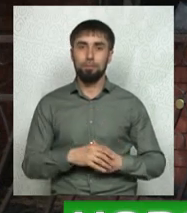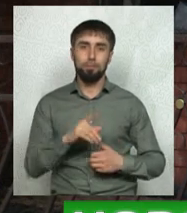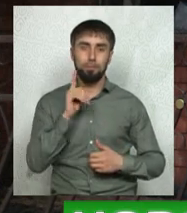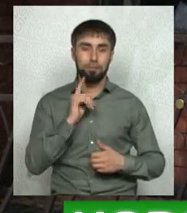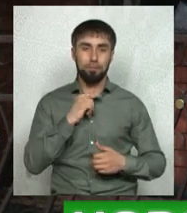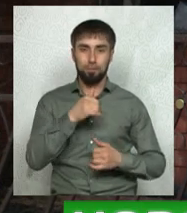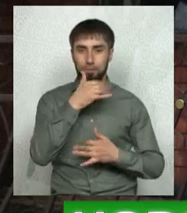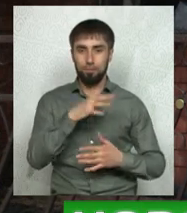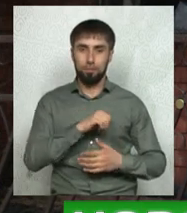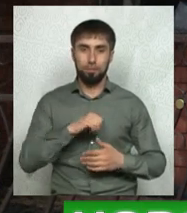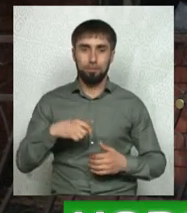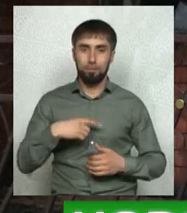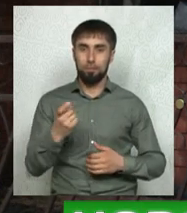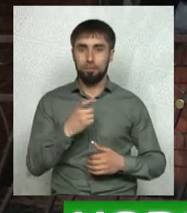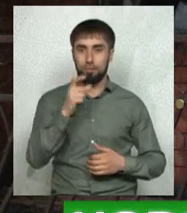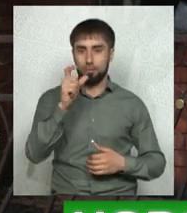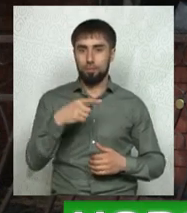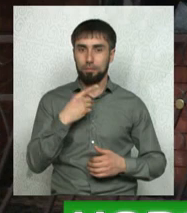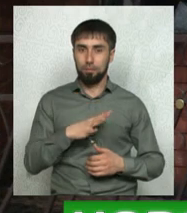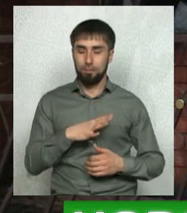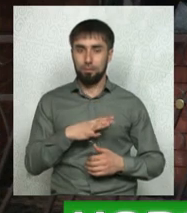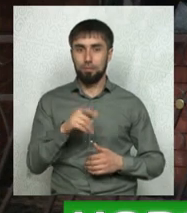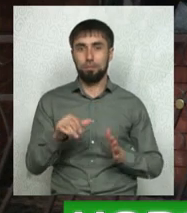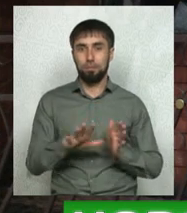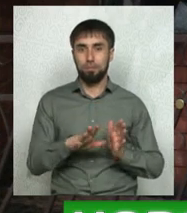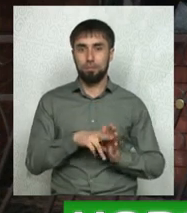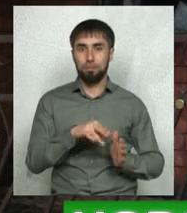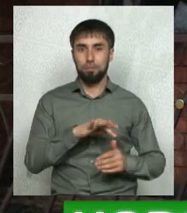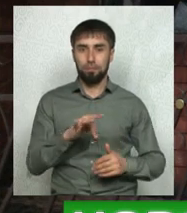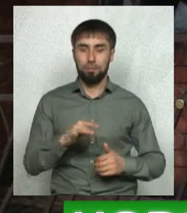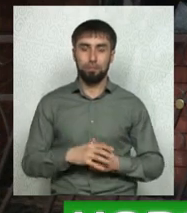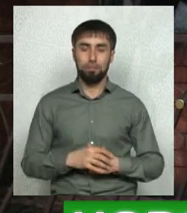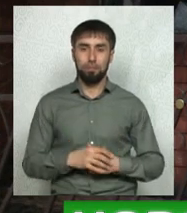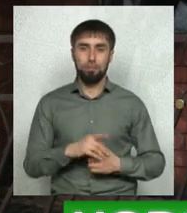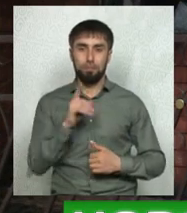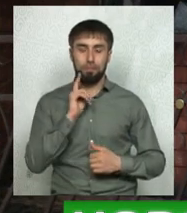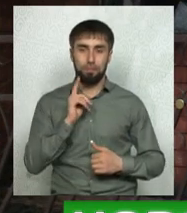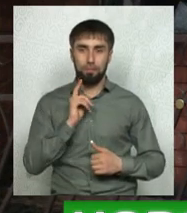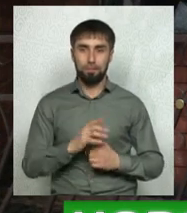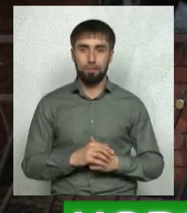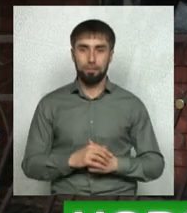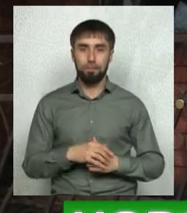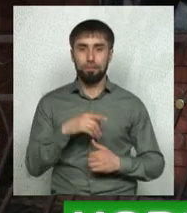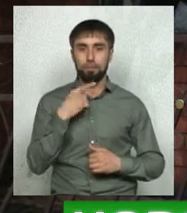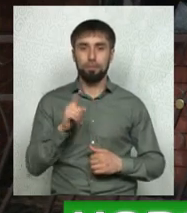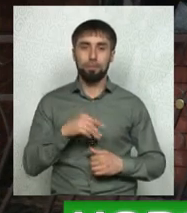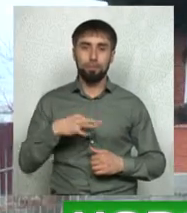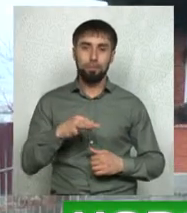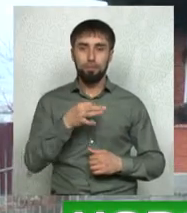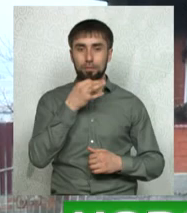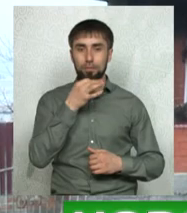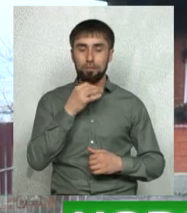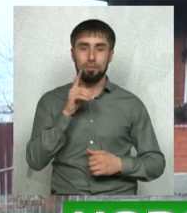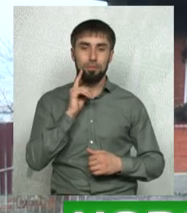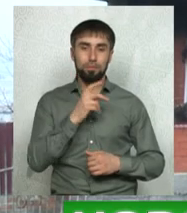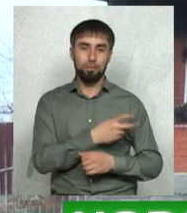Пока мы не можем, сами хозяину предварительно говоря, что это электроприборы, пока говорить что-то рано.